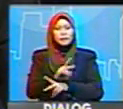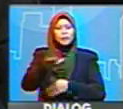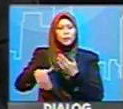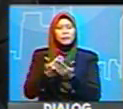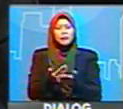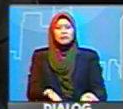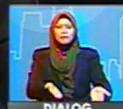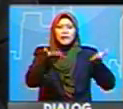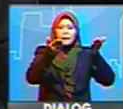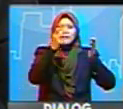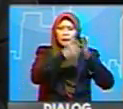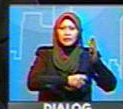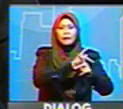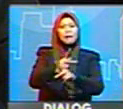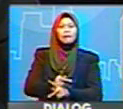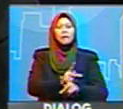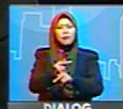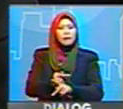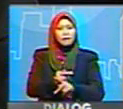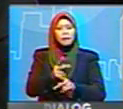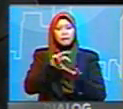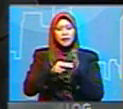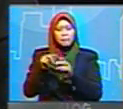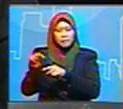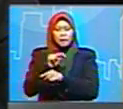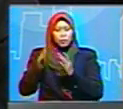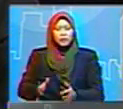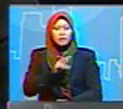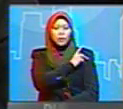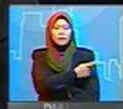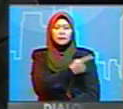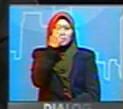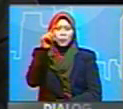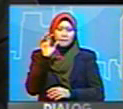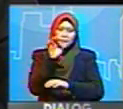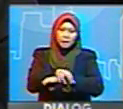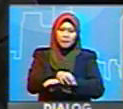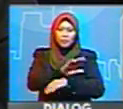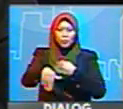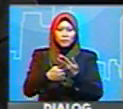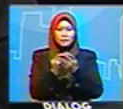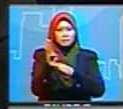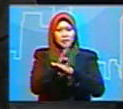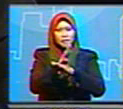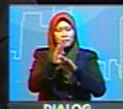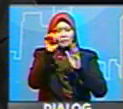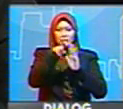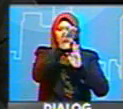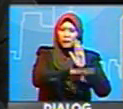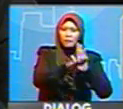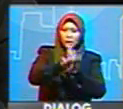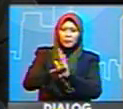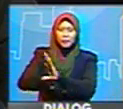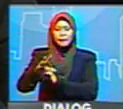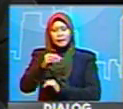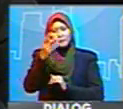barang kabinet mencadangkan pengguna menggunakan kuasa beli mereka untuk memaksa peniaga menurunkan harga barang serta bijak merancang